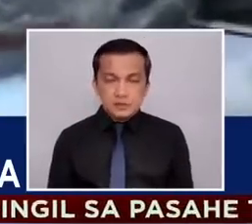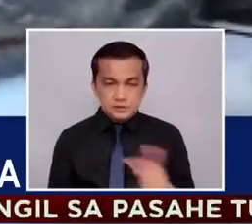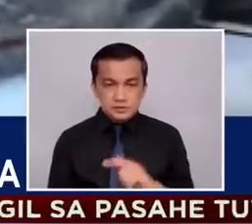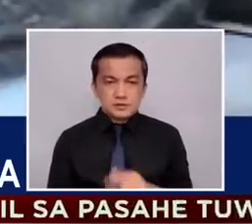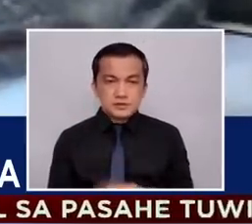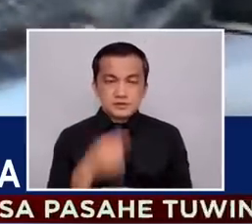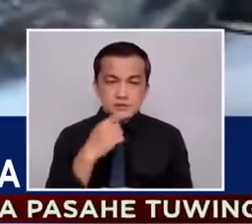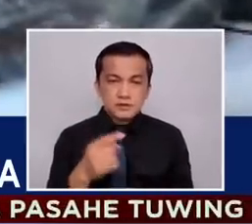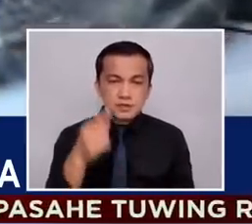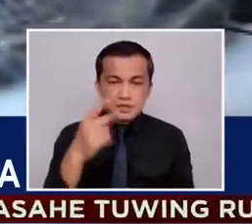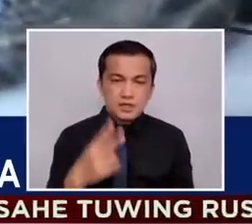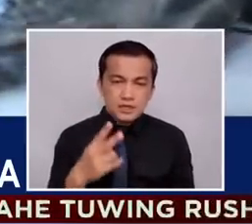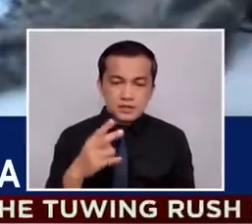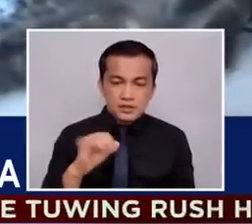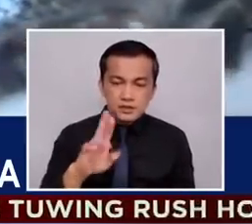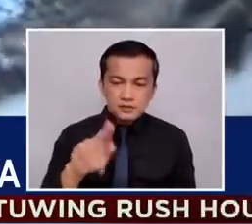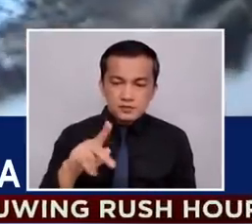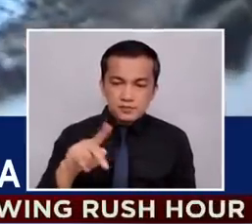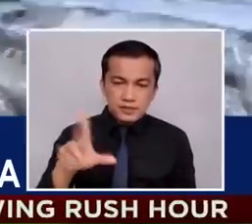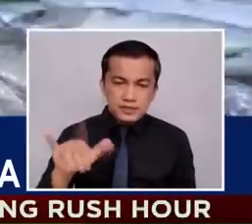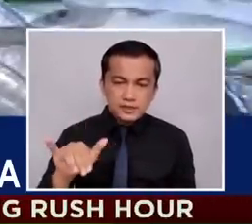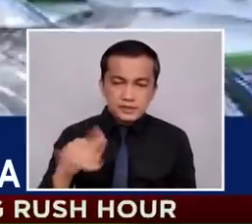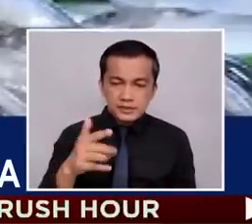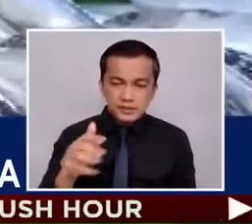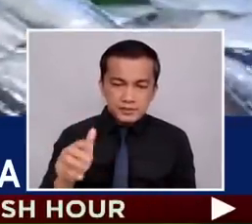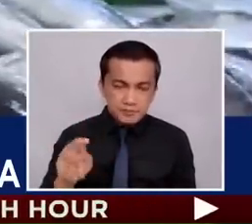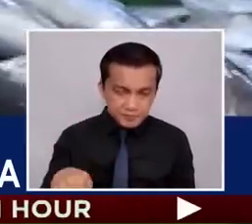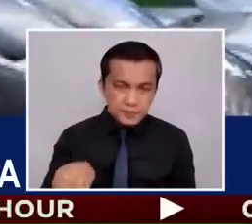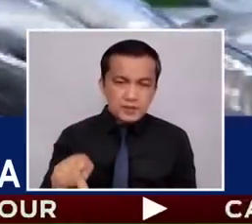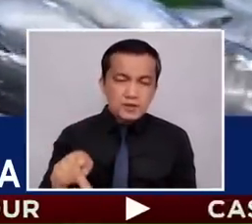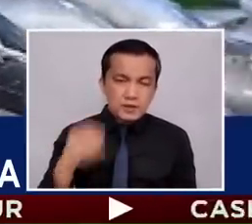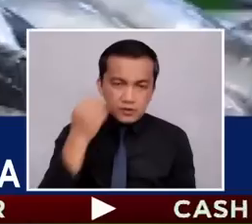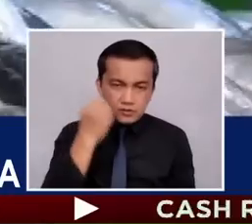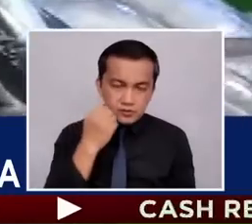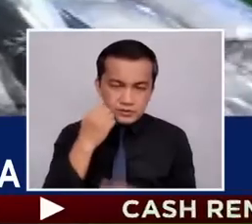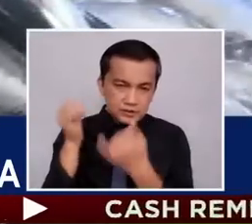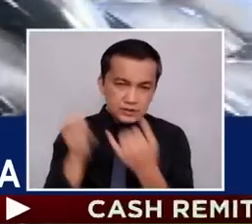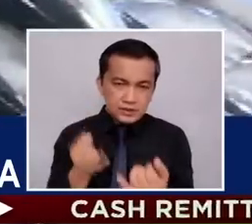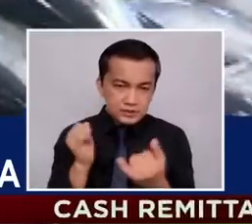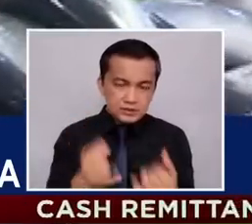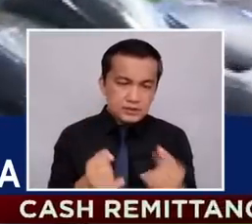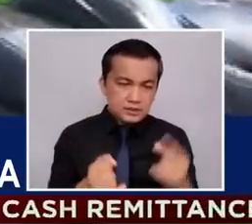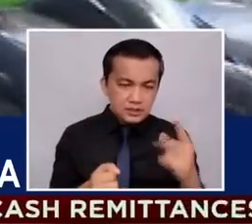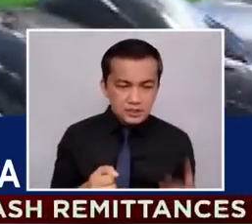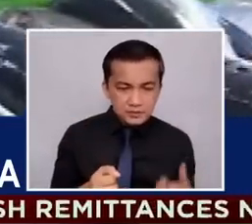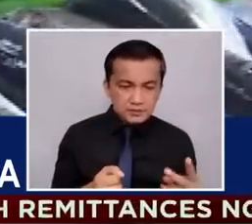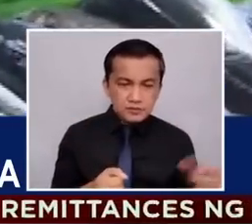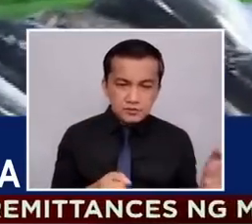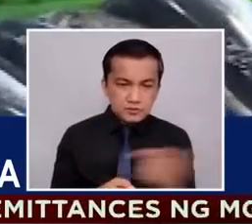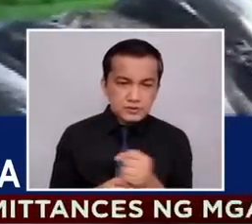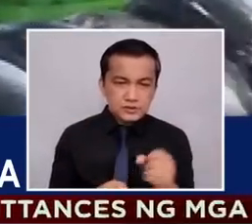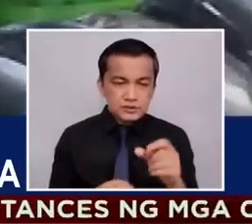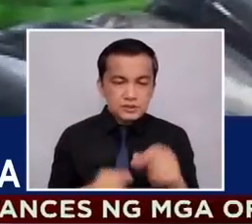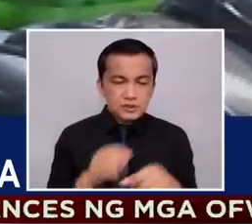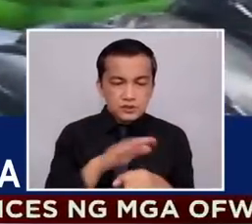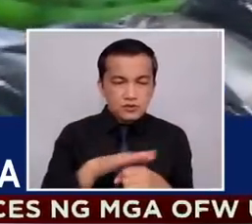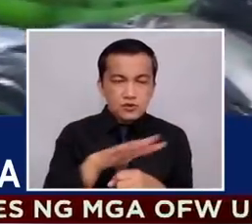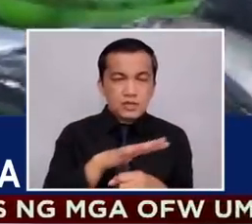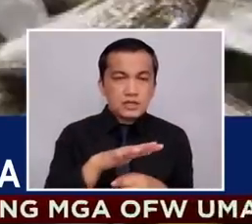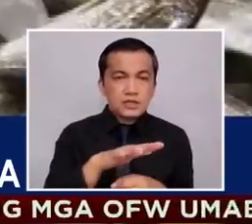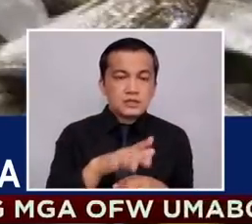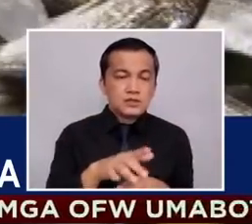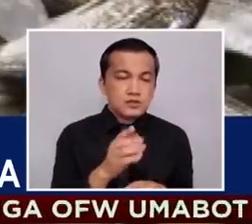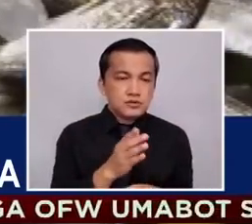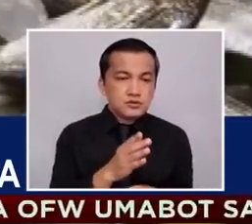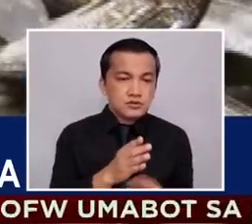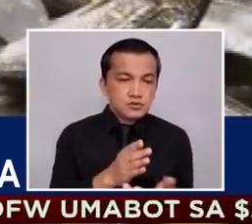lamang ng supply gap o yung kulang na isda ang aangkatin. Habang ang kalahati ay kukunin sa local producers sa